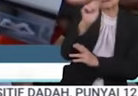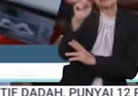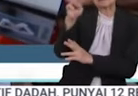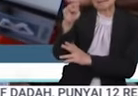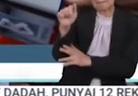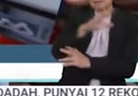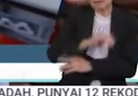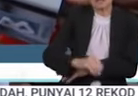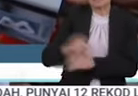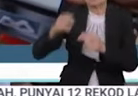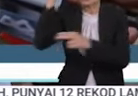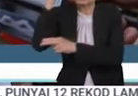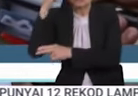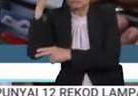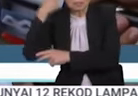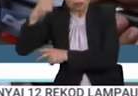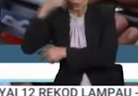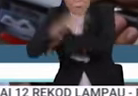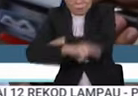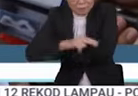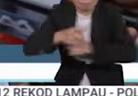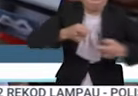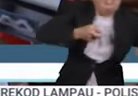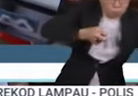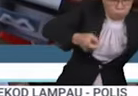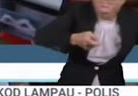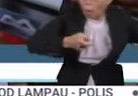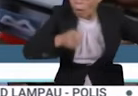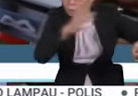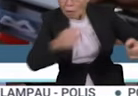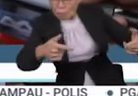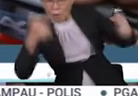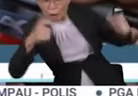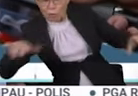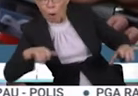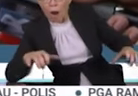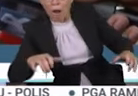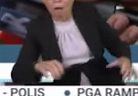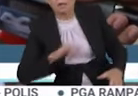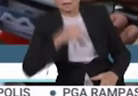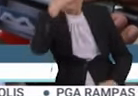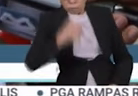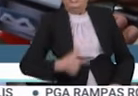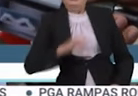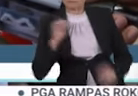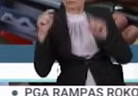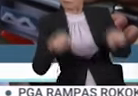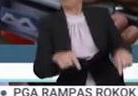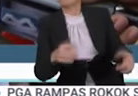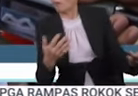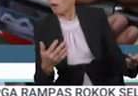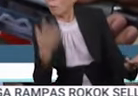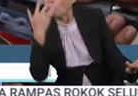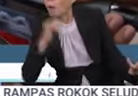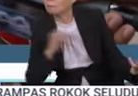dan Setiausaha Kerajaan Negeri selaraskan hal ini supaya disegerakan. Ini tujuan saya datang juga di antara lain untuk